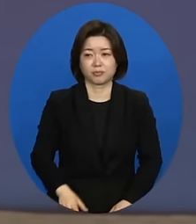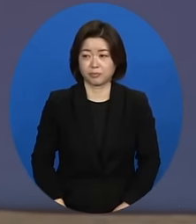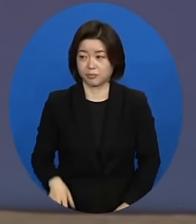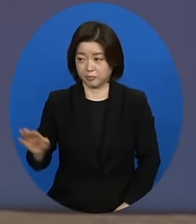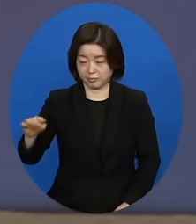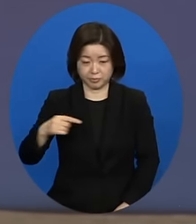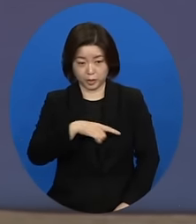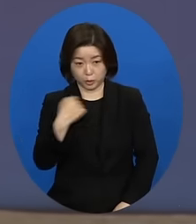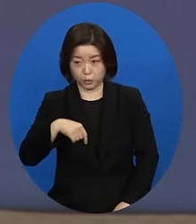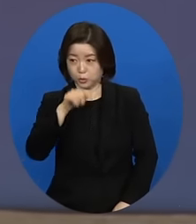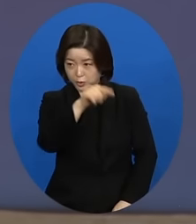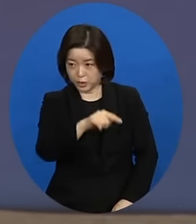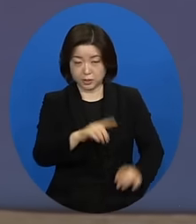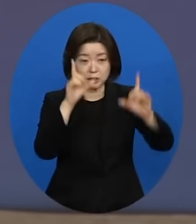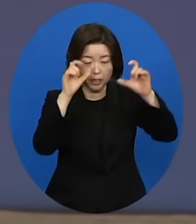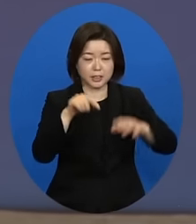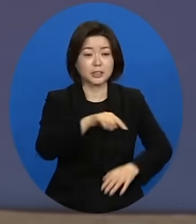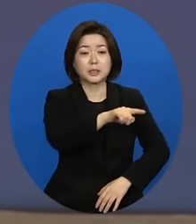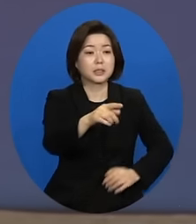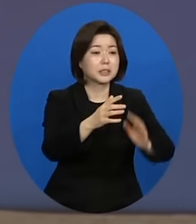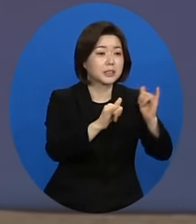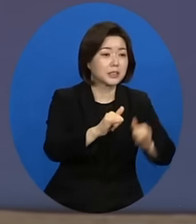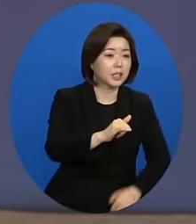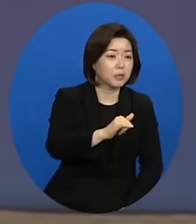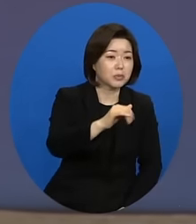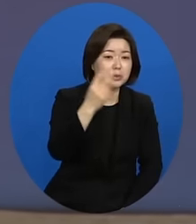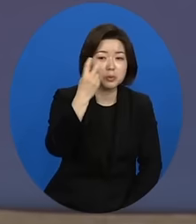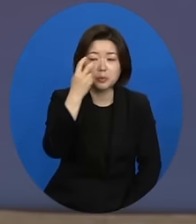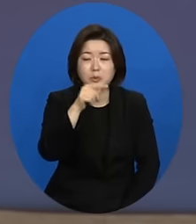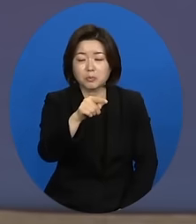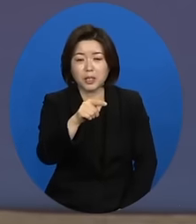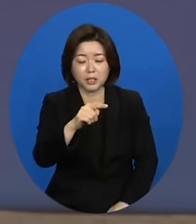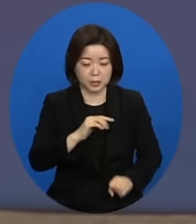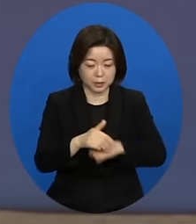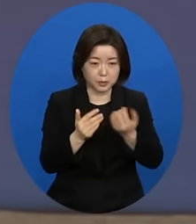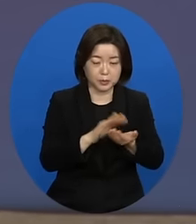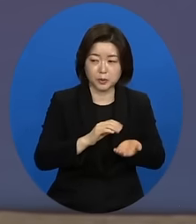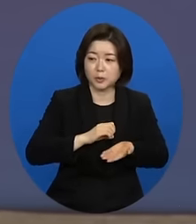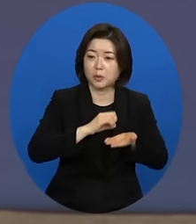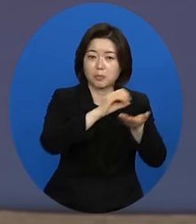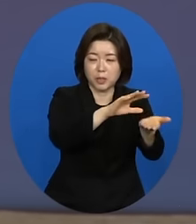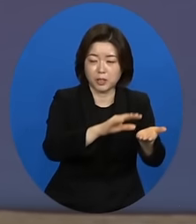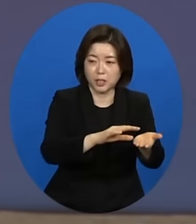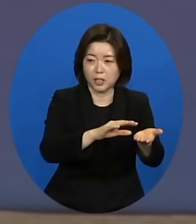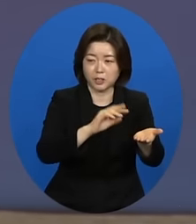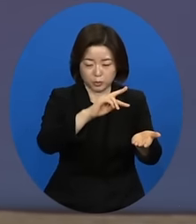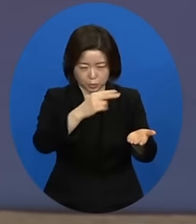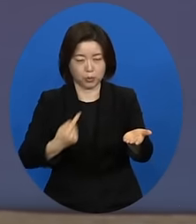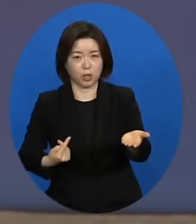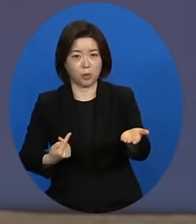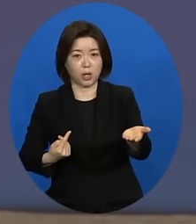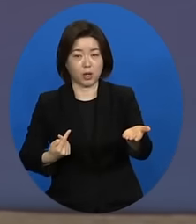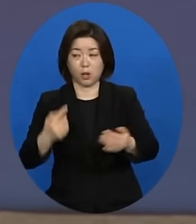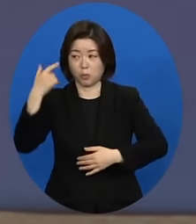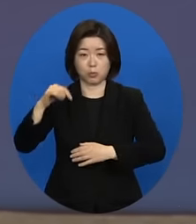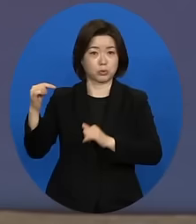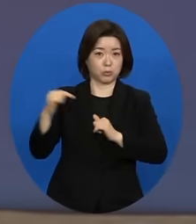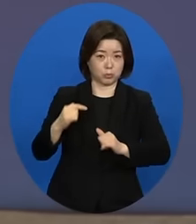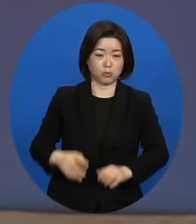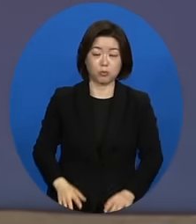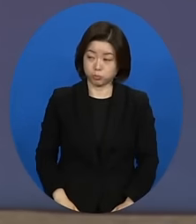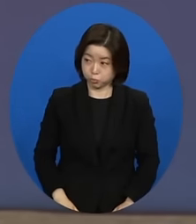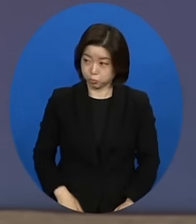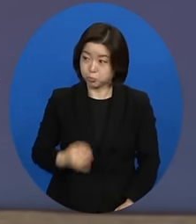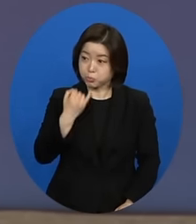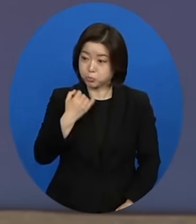사람들을 살펴, 성경을 배달해, 그리고 돌아와. 그건 아무것도 아니더라고요.